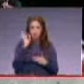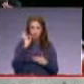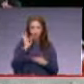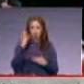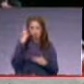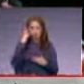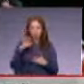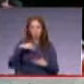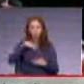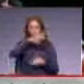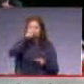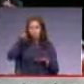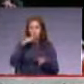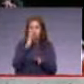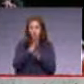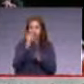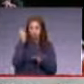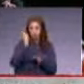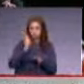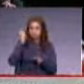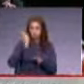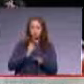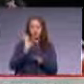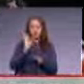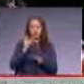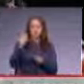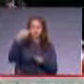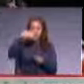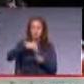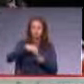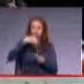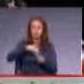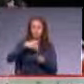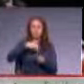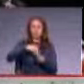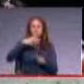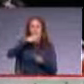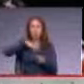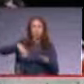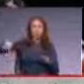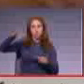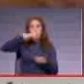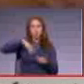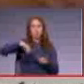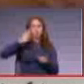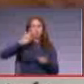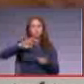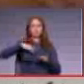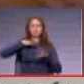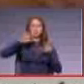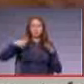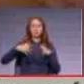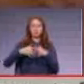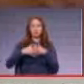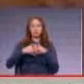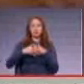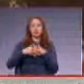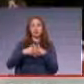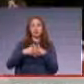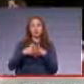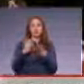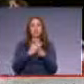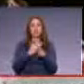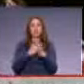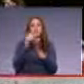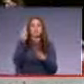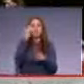يعني كلنا نكون لنا يد في الخير فيه، كلنا لازم، يعني لان ده للغير